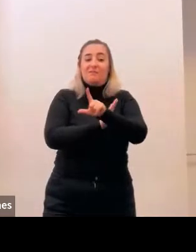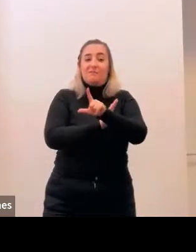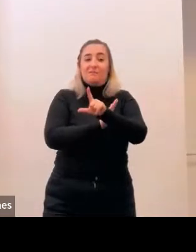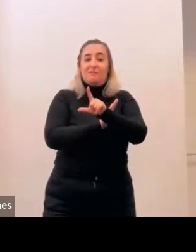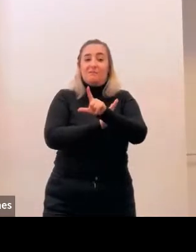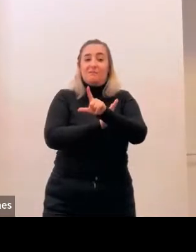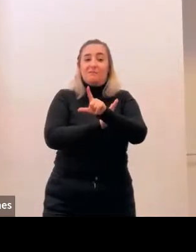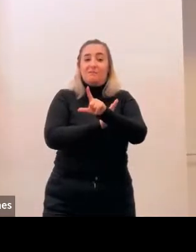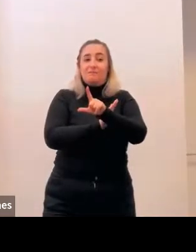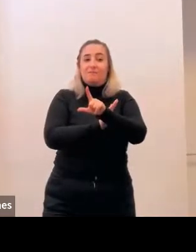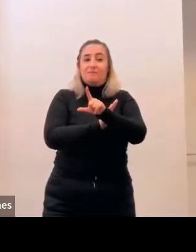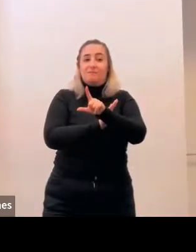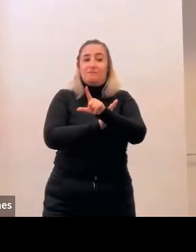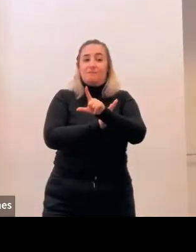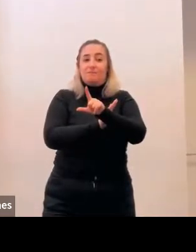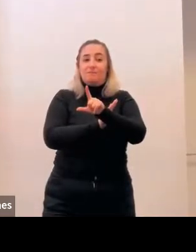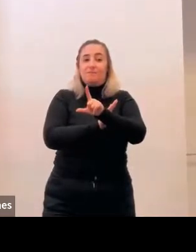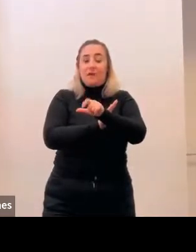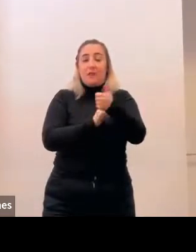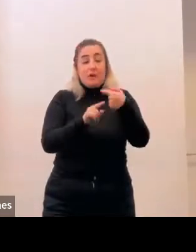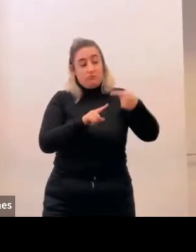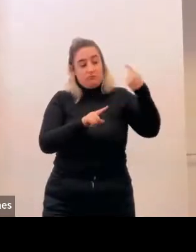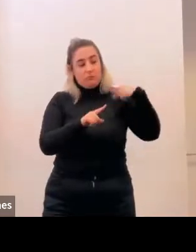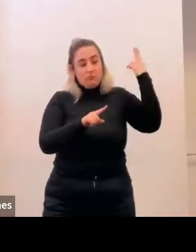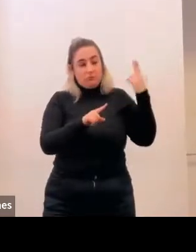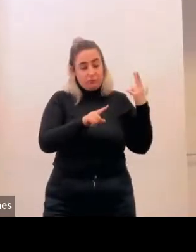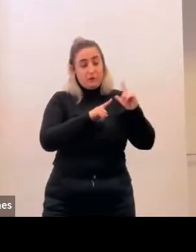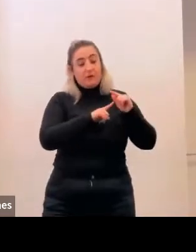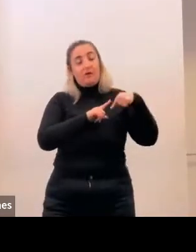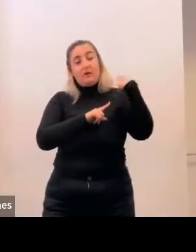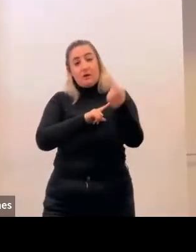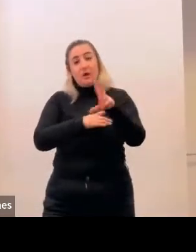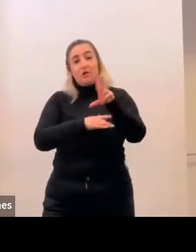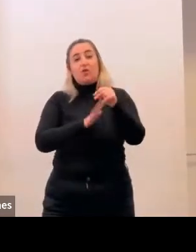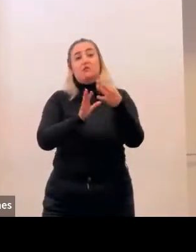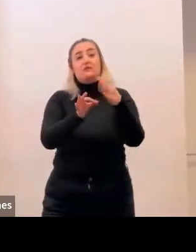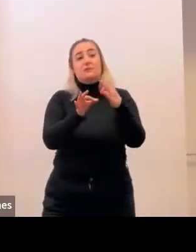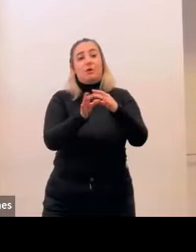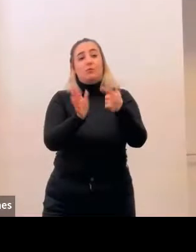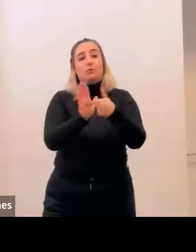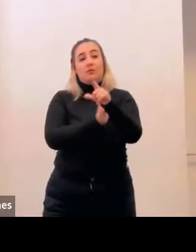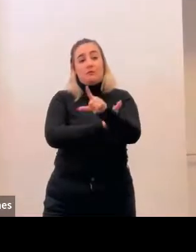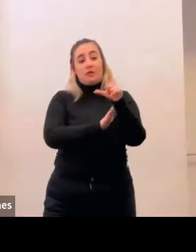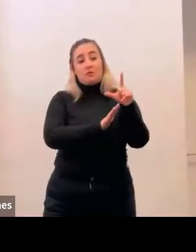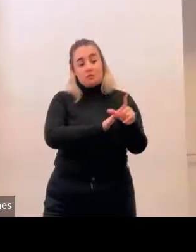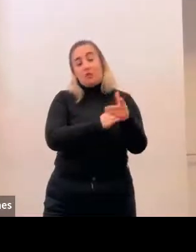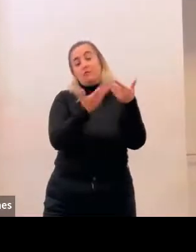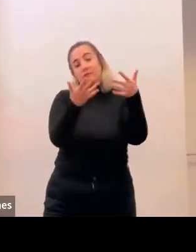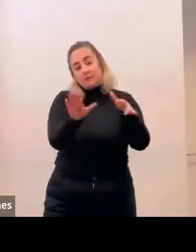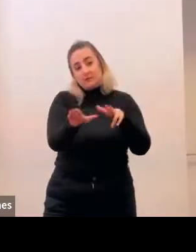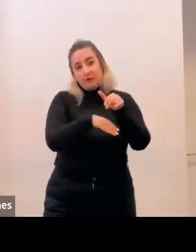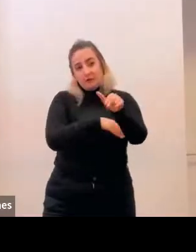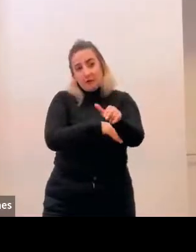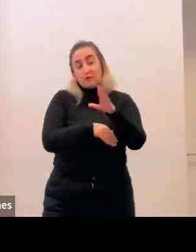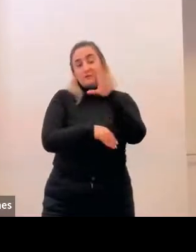fin le 30 septembre 2022. Il vous est donc demandé d'approuver les termes de la convention de ce partenariat,